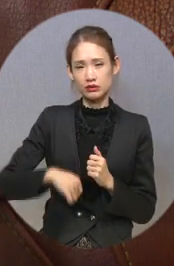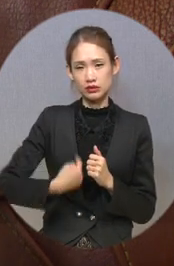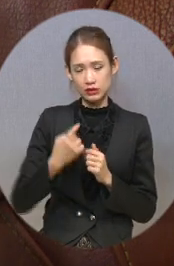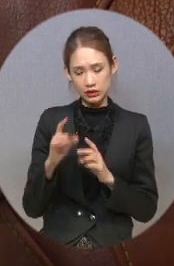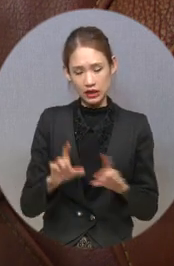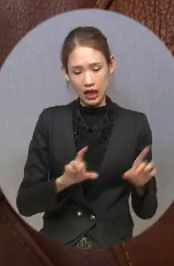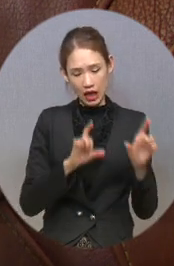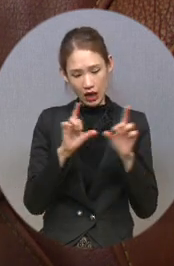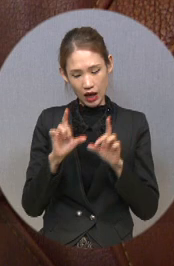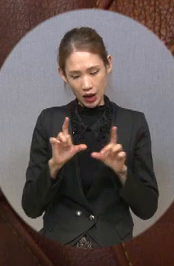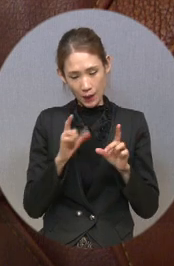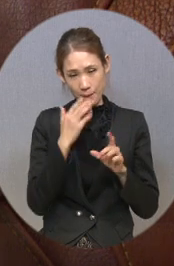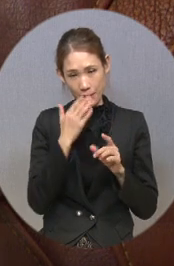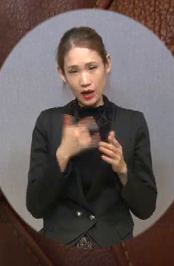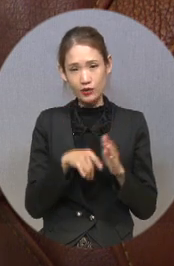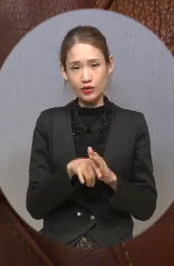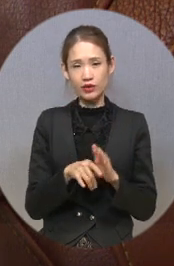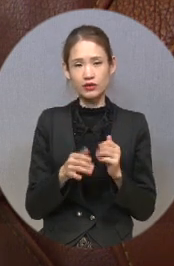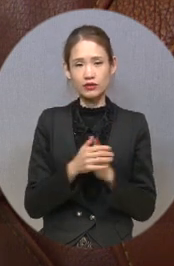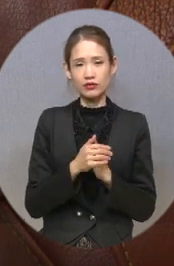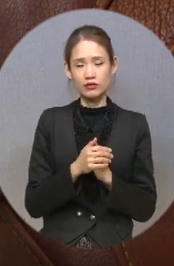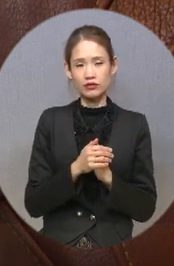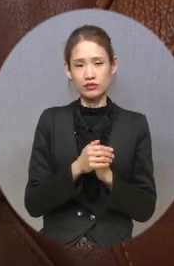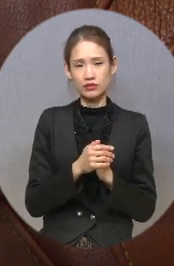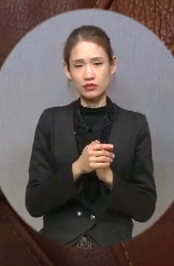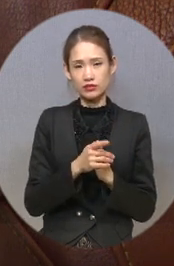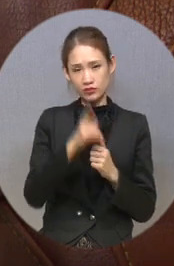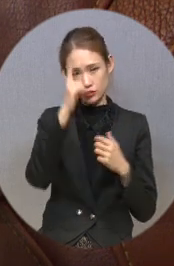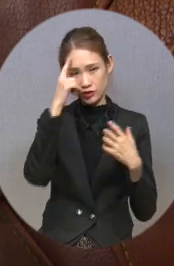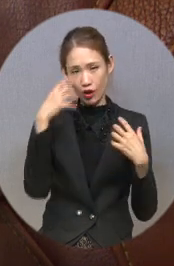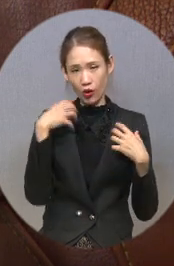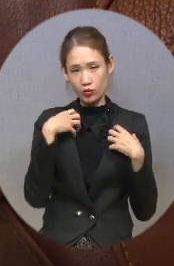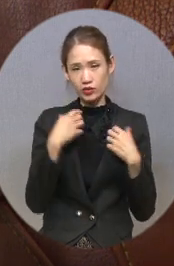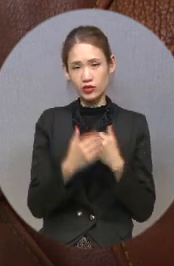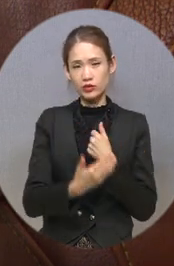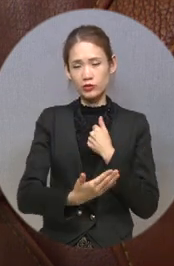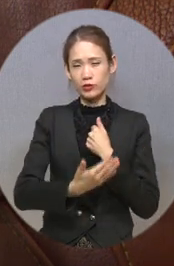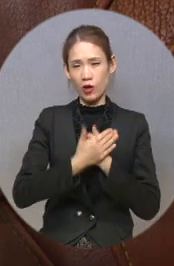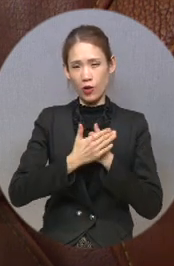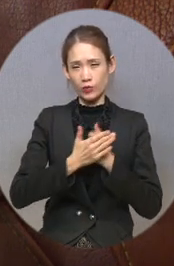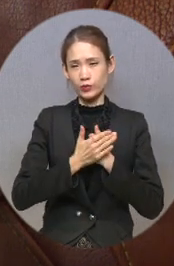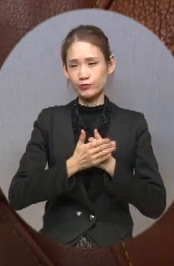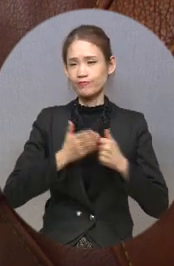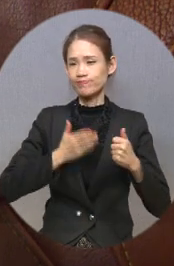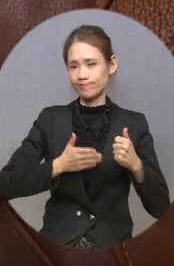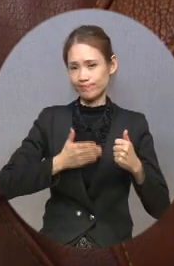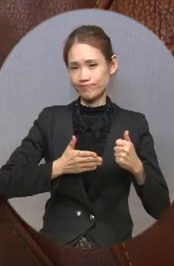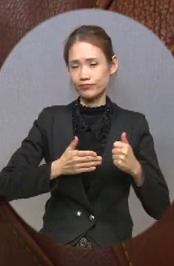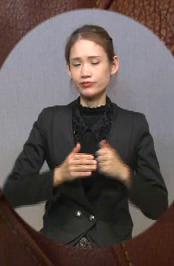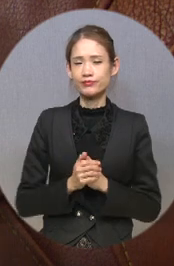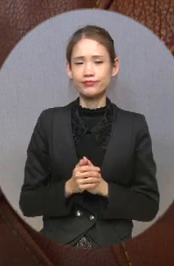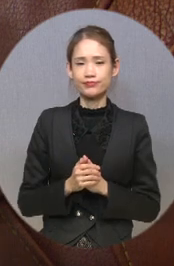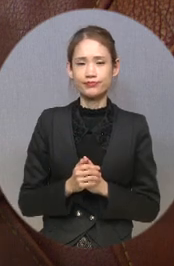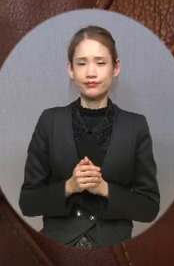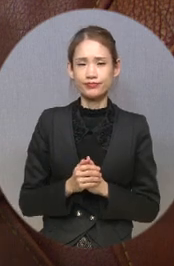스스로 생활할 수 있도록 정부에서 협조해 주시기 바랍니다.